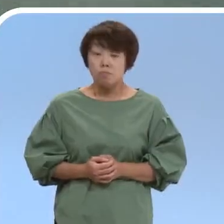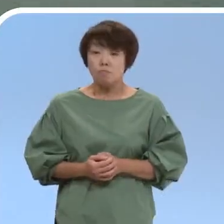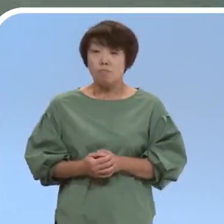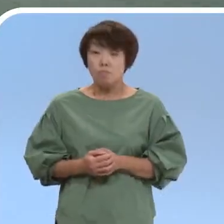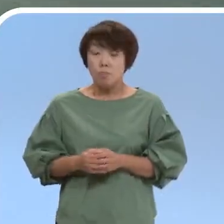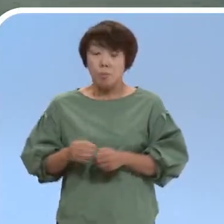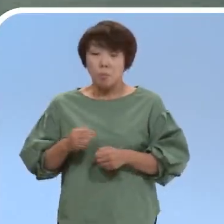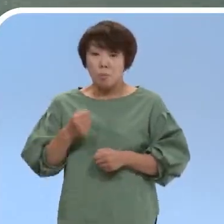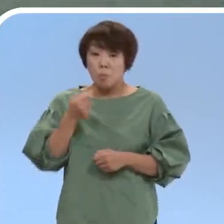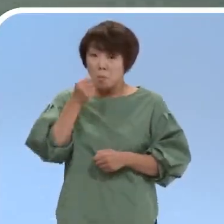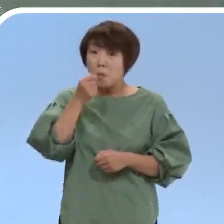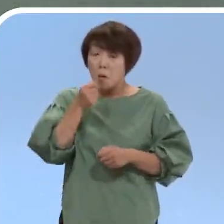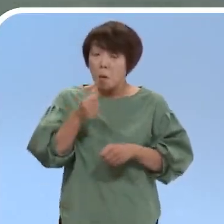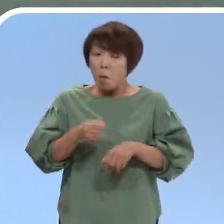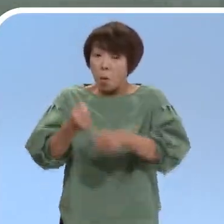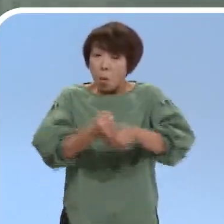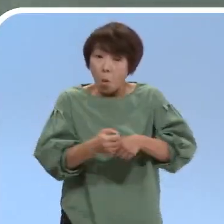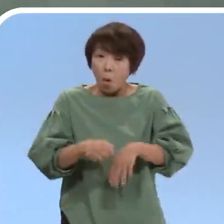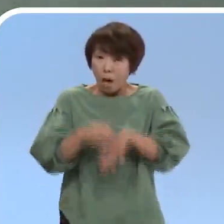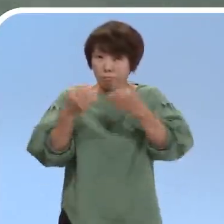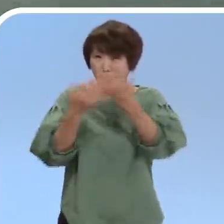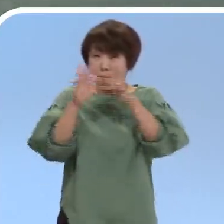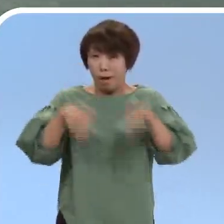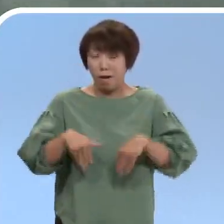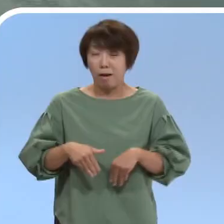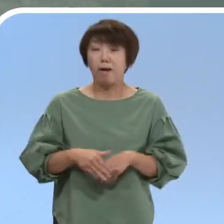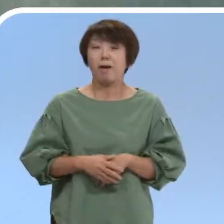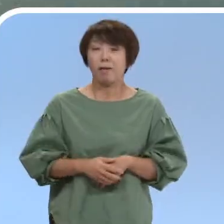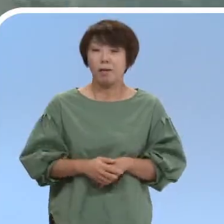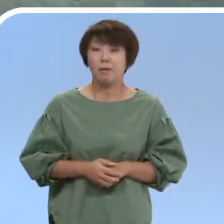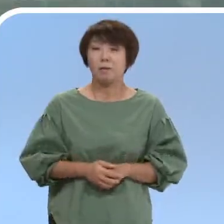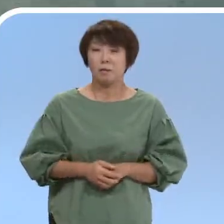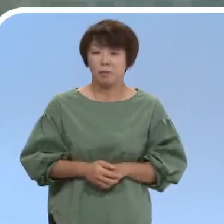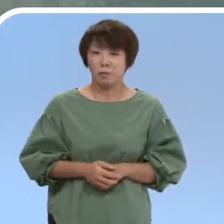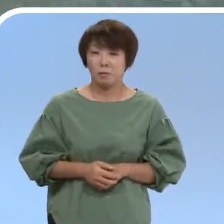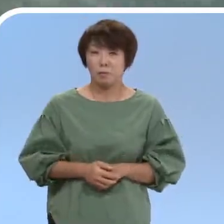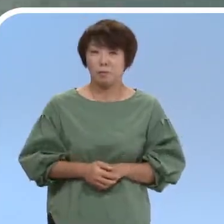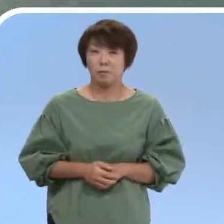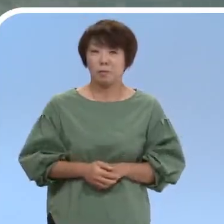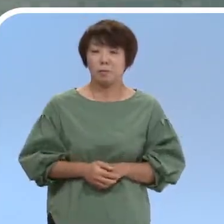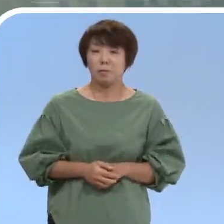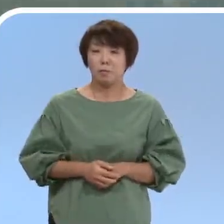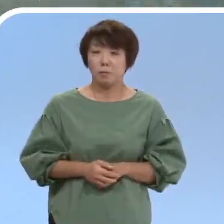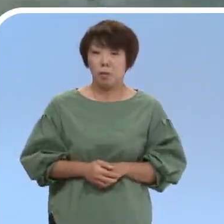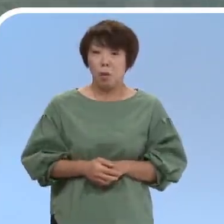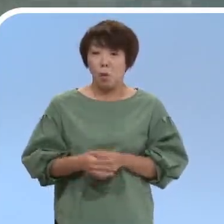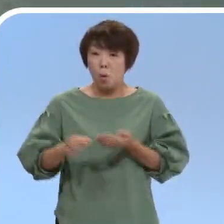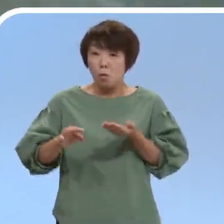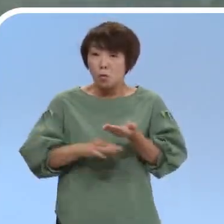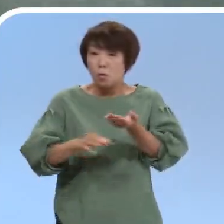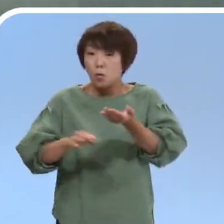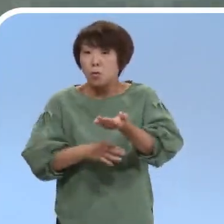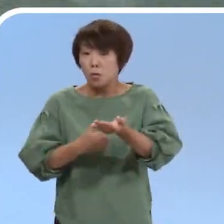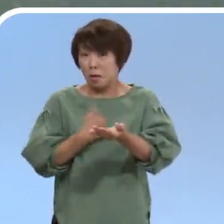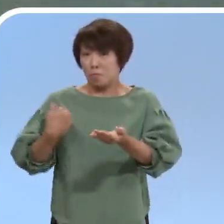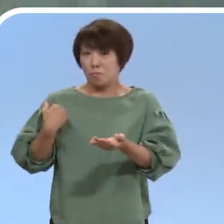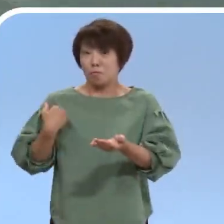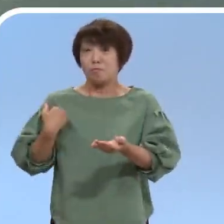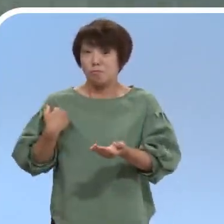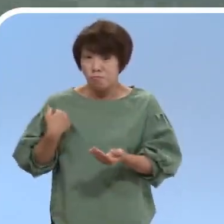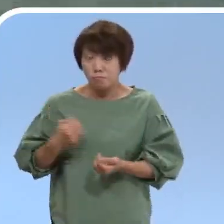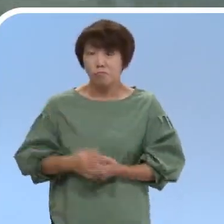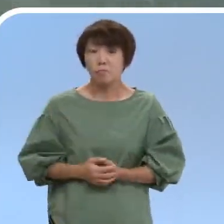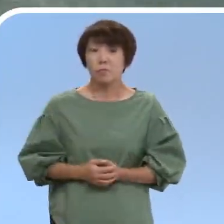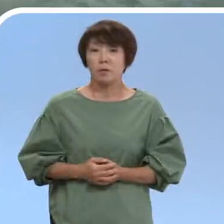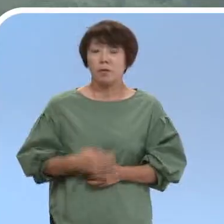ン。おーすごい、めちゃ楽ちんになった。ドンデンジャン、スイスイいってる。